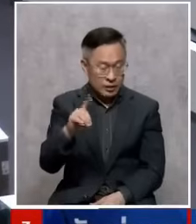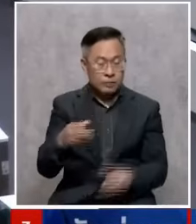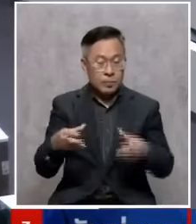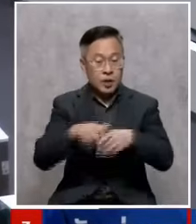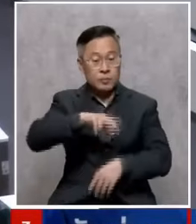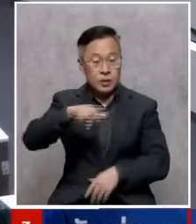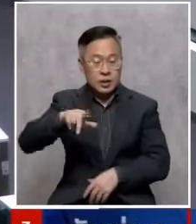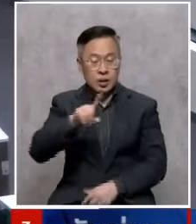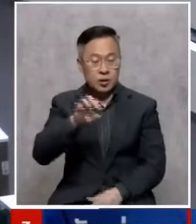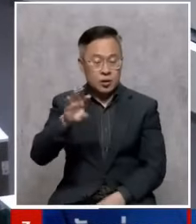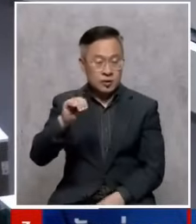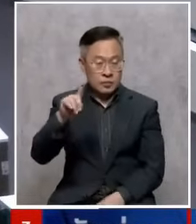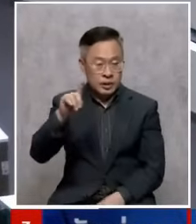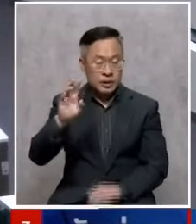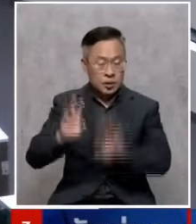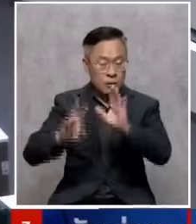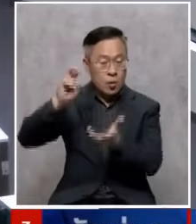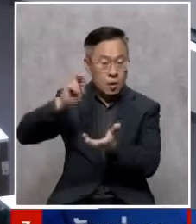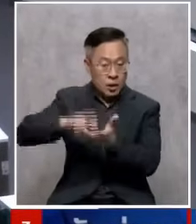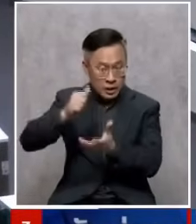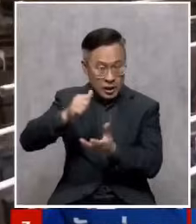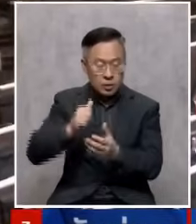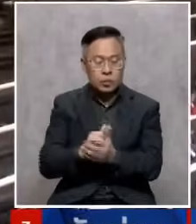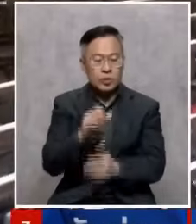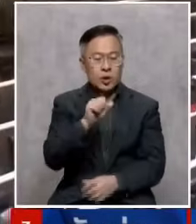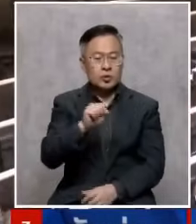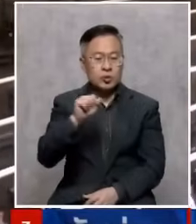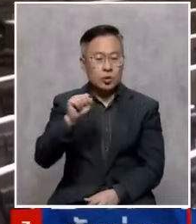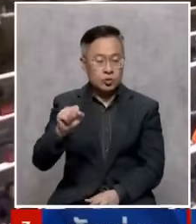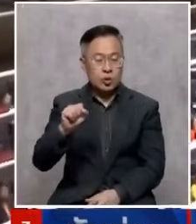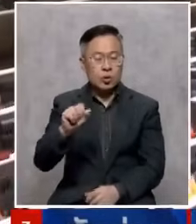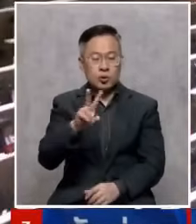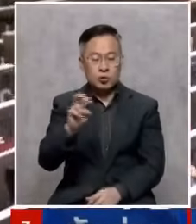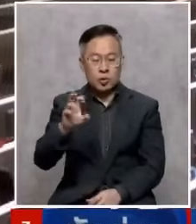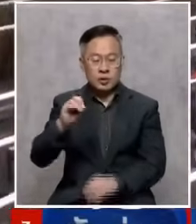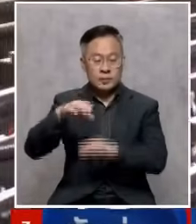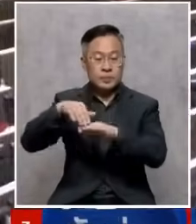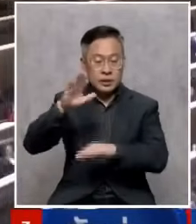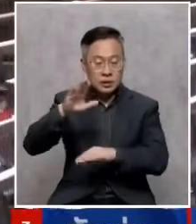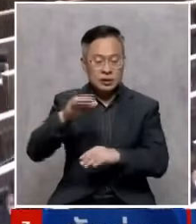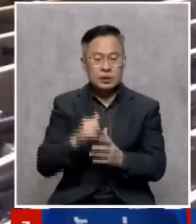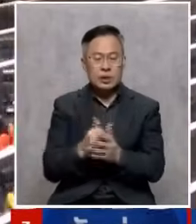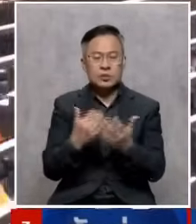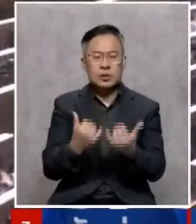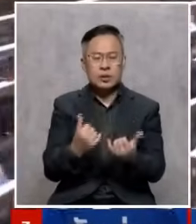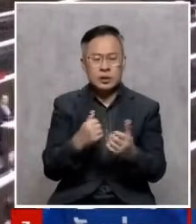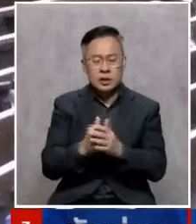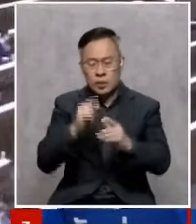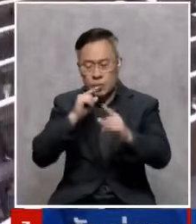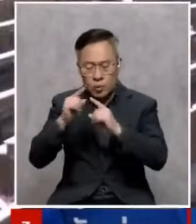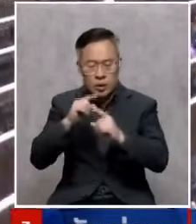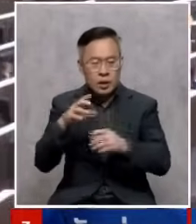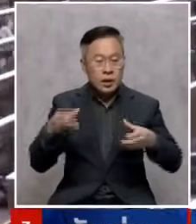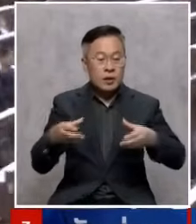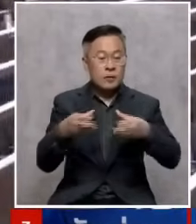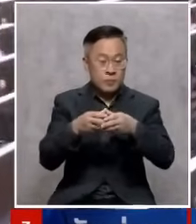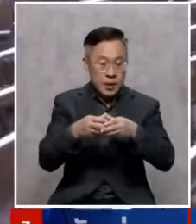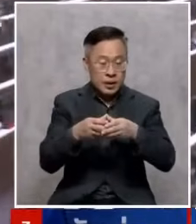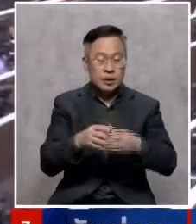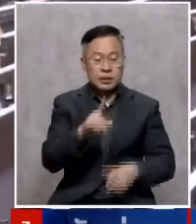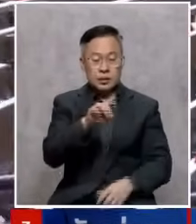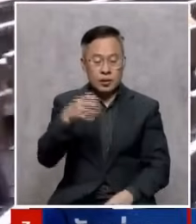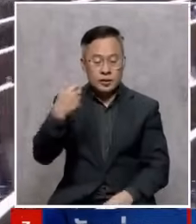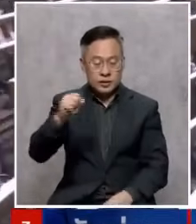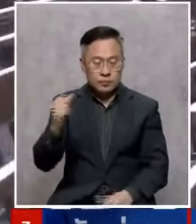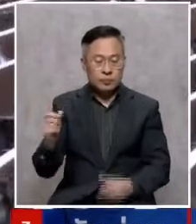ร่างพรบกู้เงินจะต้องได้เสียงเกินกึหนึ่งของสภาดังนั้นเพื่อไทยต้องการอีก 110เสียงจากเสียงของพรรค